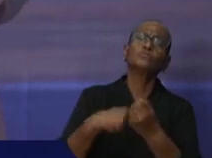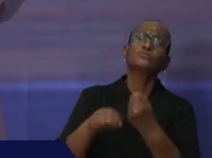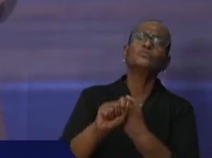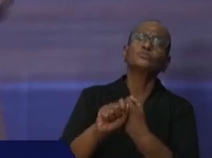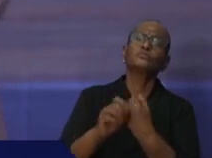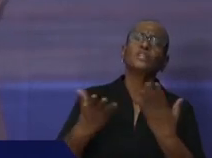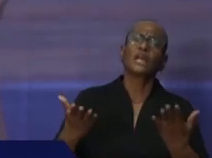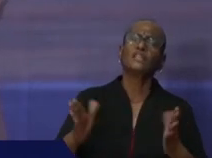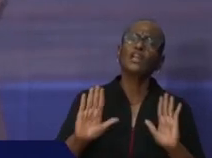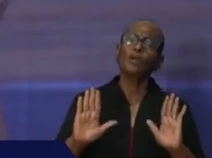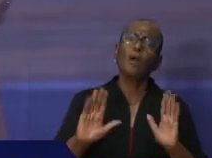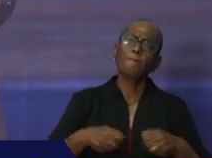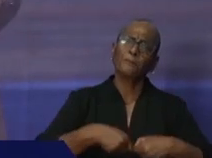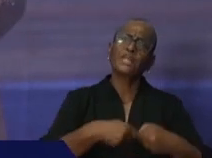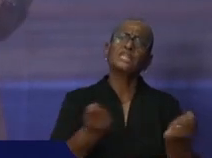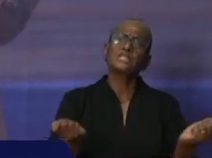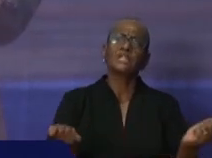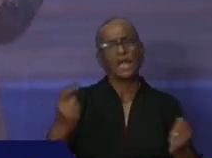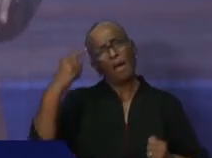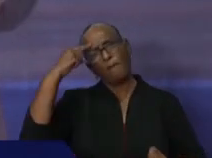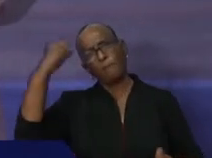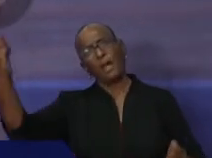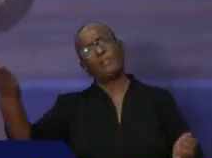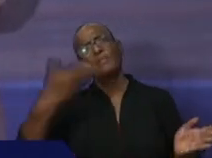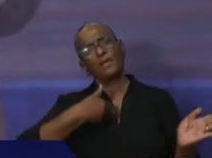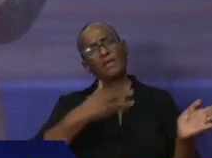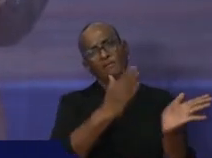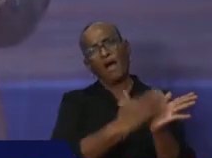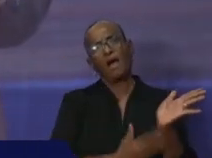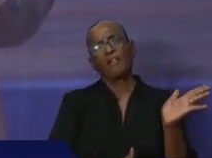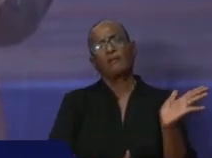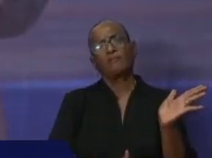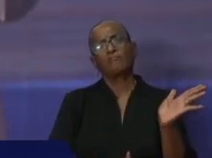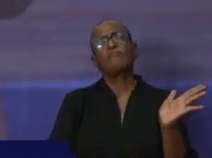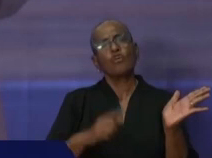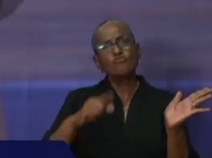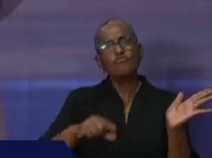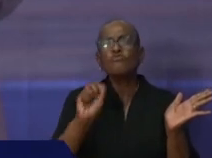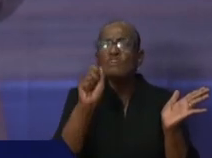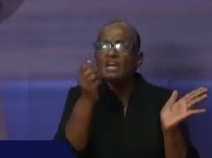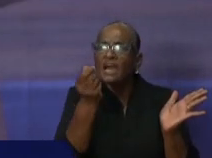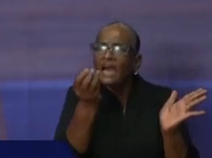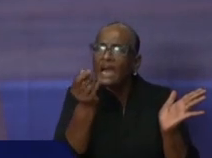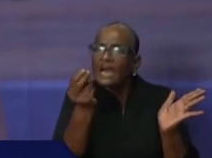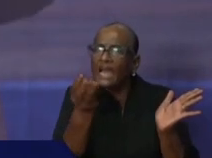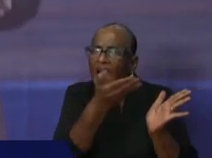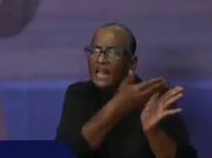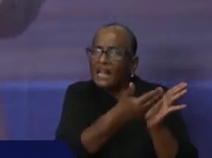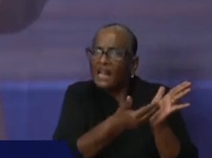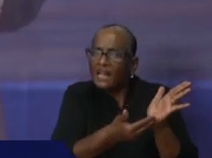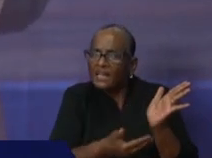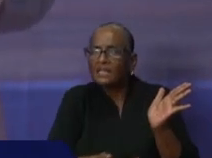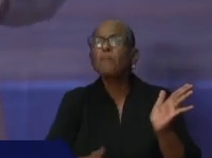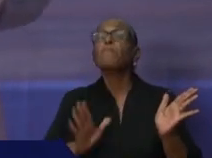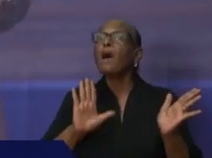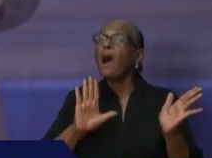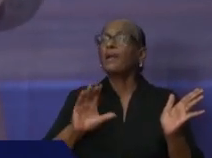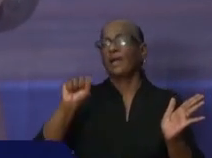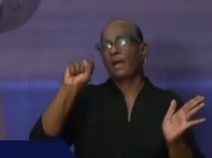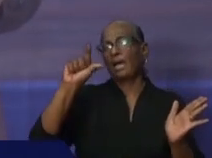presenteren aan de minister van Financiën. Ze hebben al een plan aan mij gepresenteerd. En nu gaan we de financiële cijfers kijken. Maar we gaan SLM weer gezond